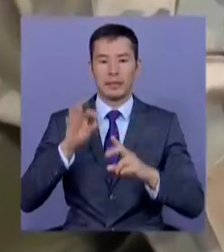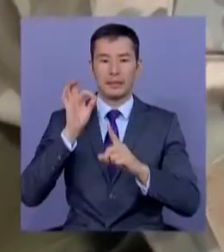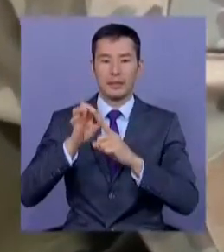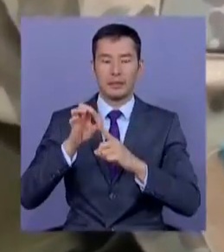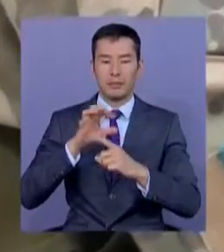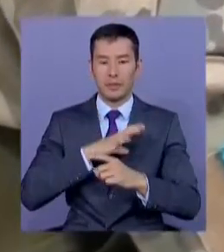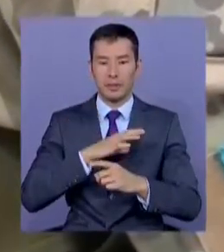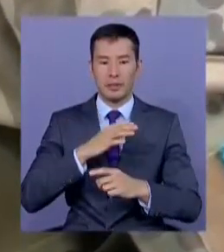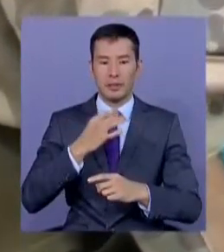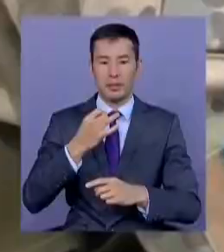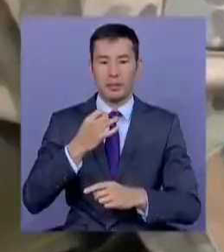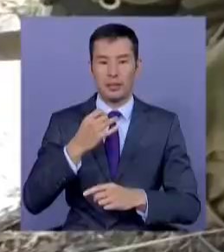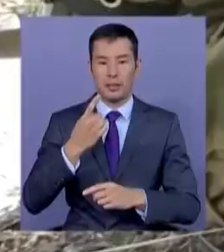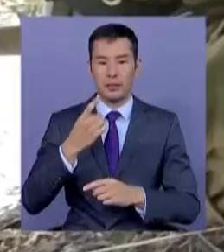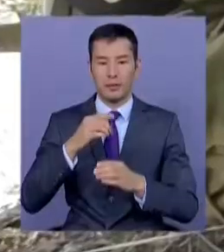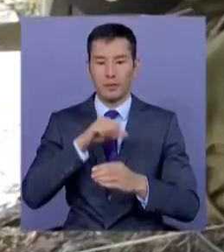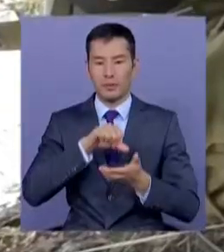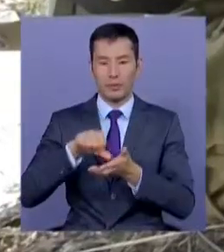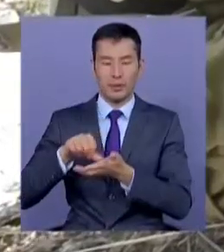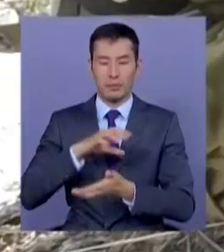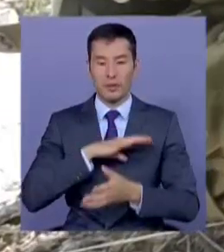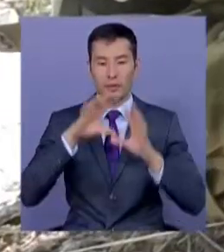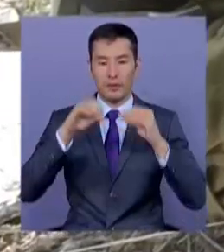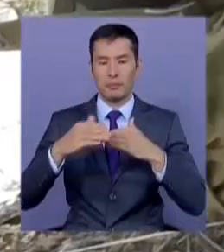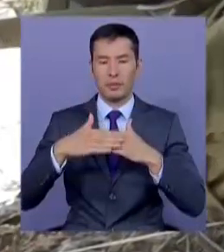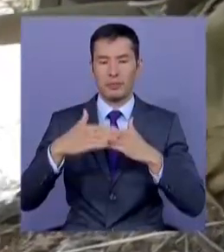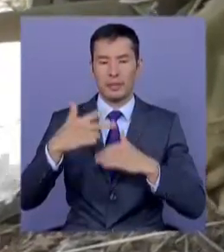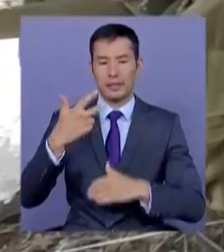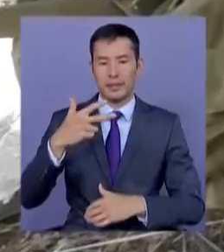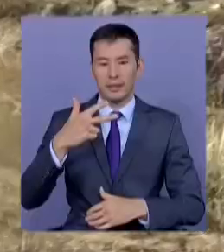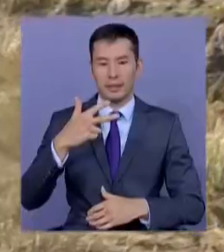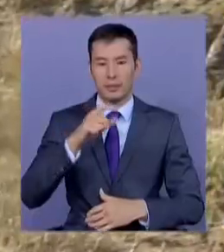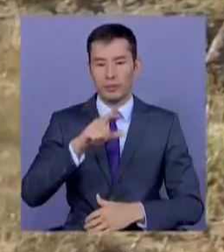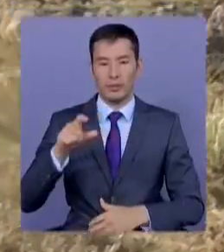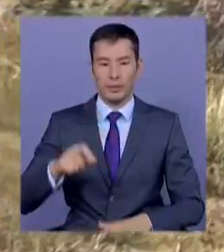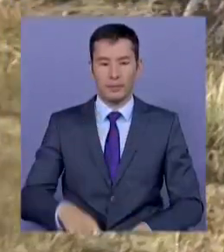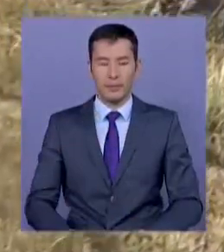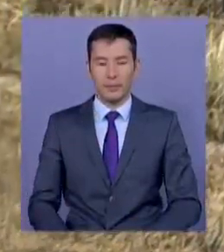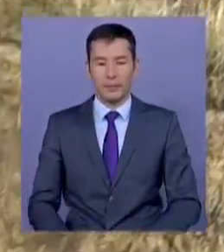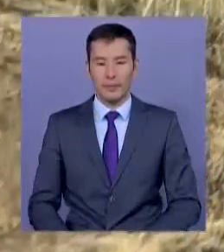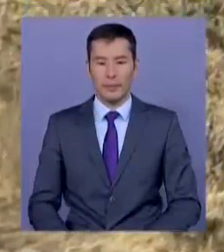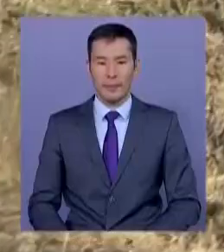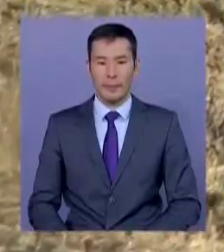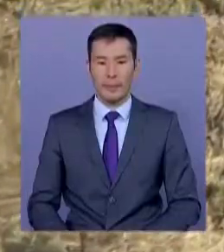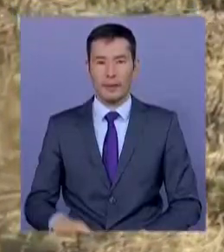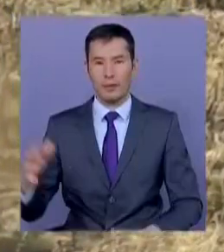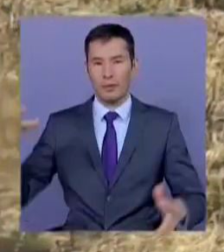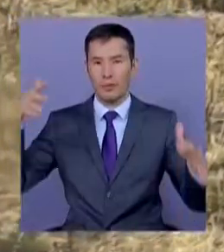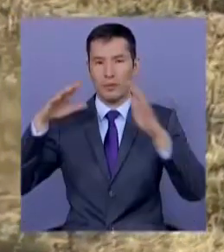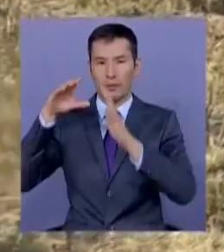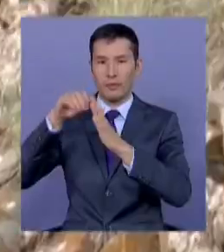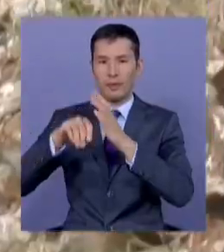топ және бір брондалған топ қатысты. Барлығы 30-ға жуық әскери қызметші. Таулы дайындық